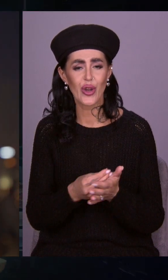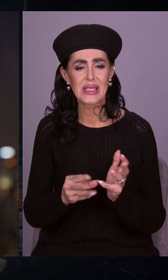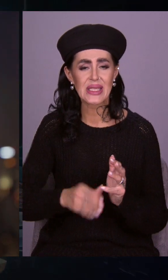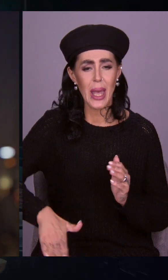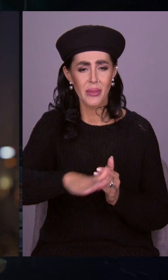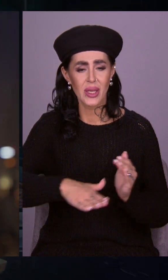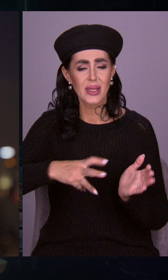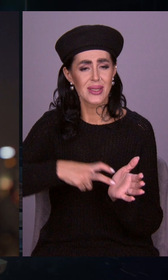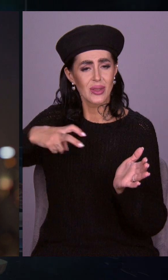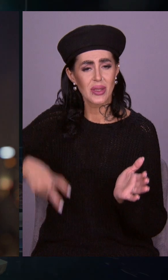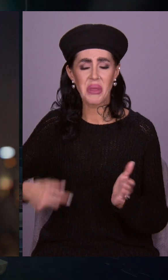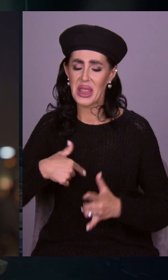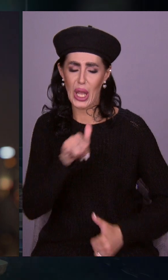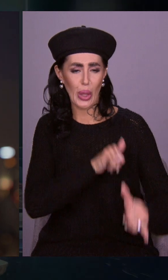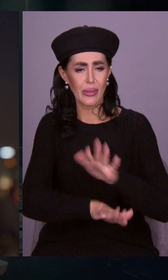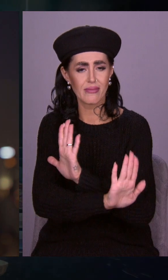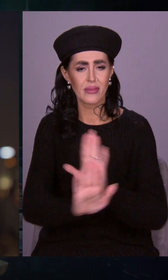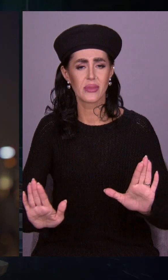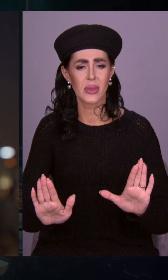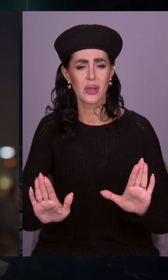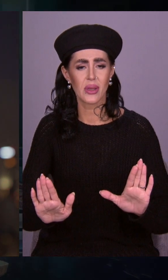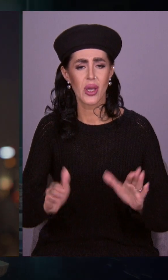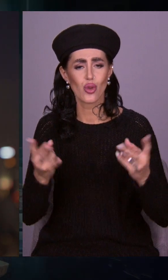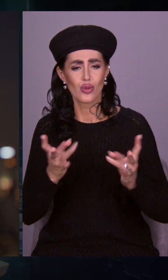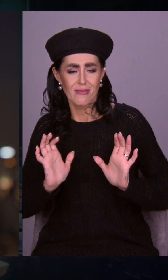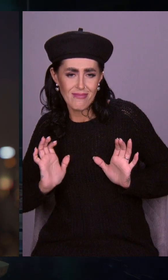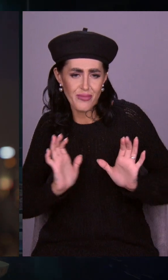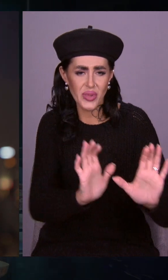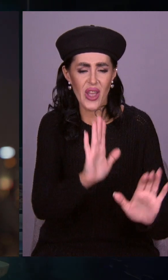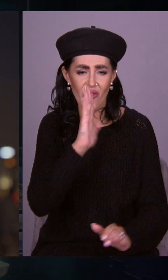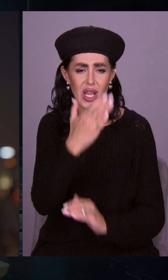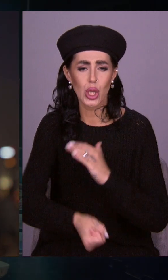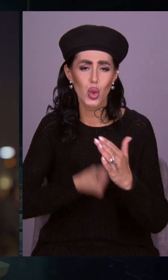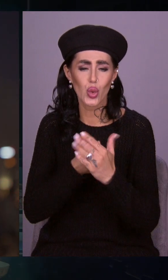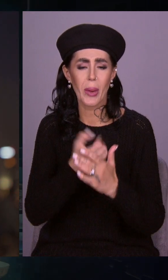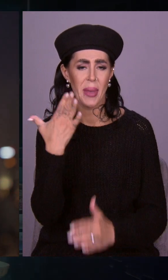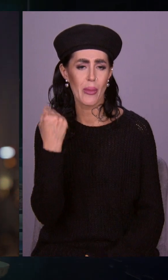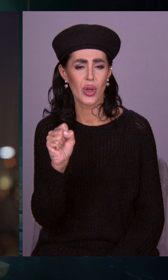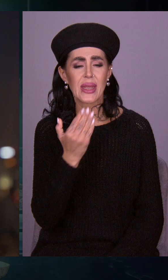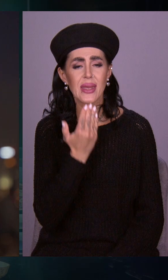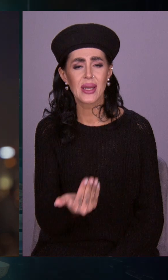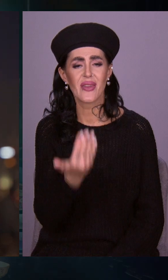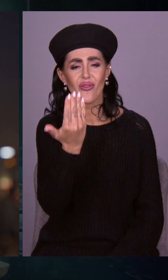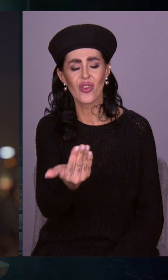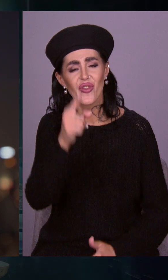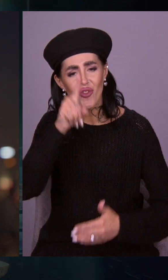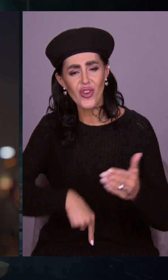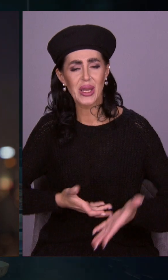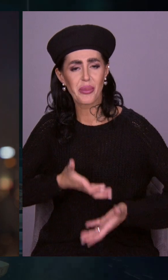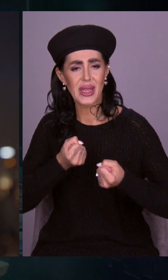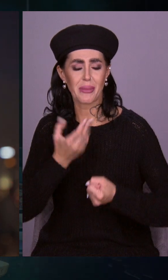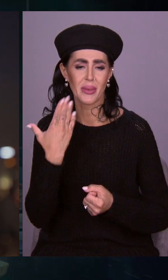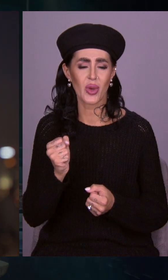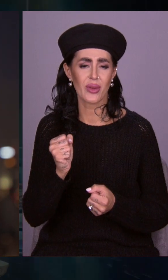нам нікуди. Тож продовжуємо мінусувати ворогів аж до самої перемоги. Ми дякуємо вам за віру, підтримку і допомогу. Адже всі,